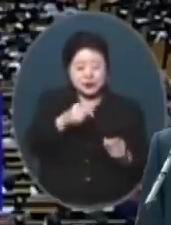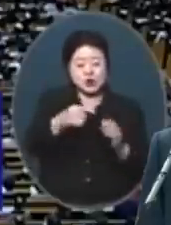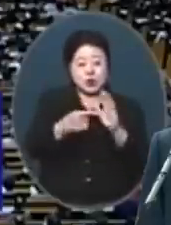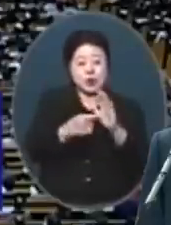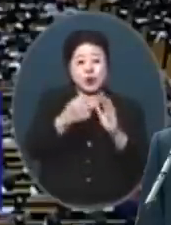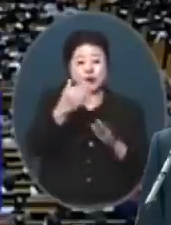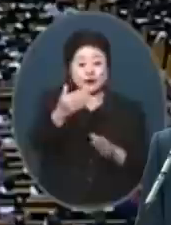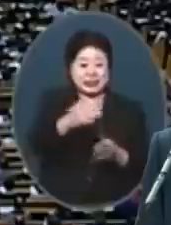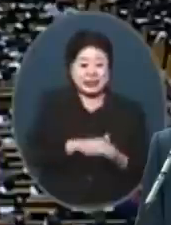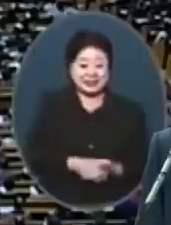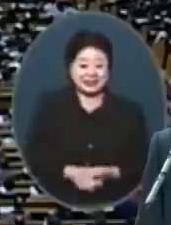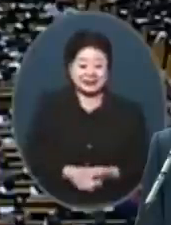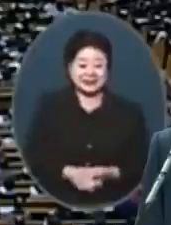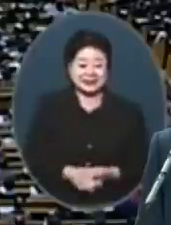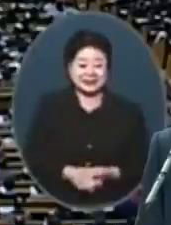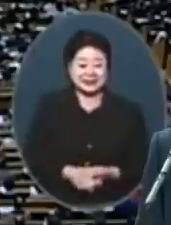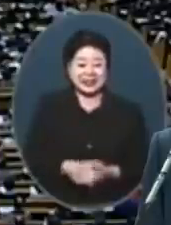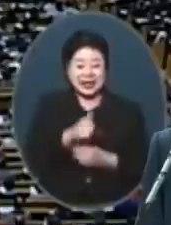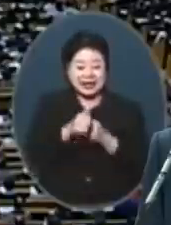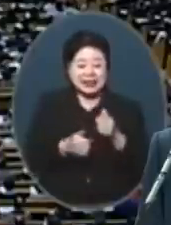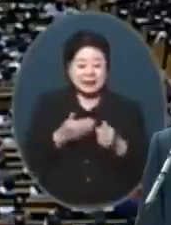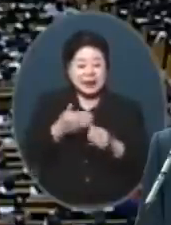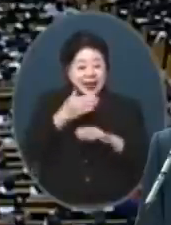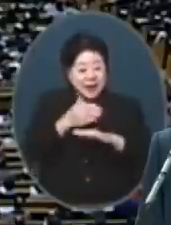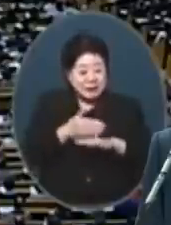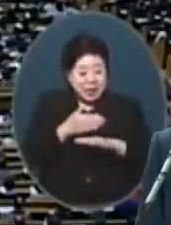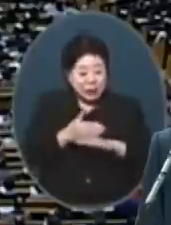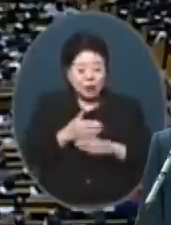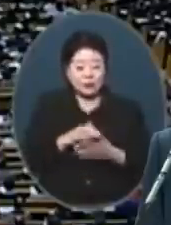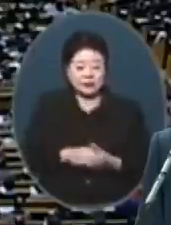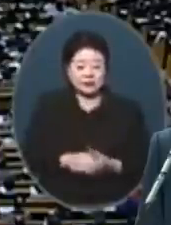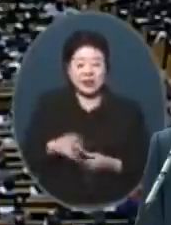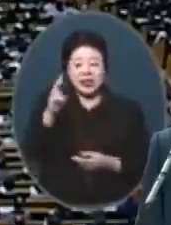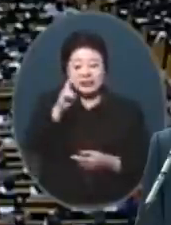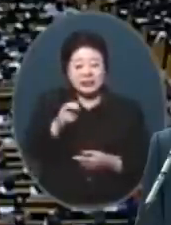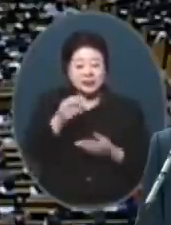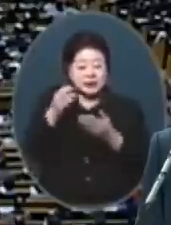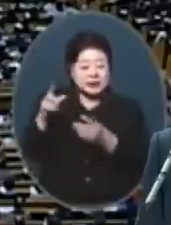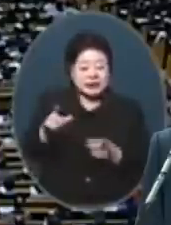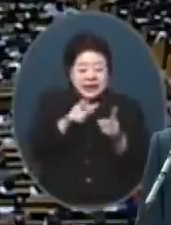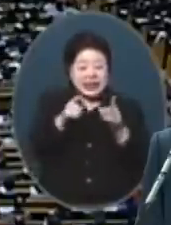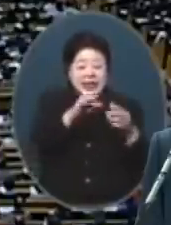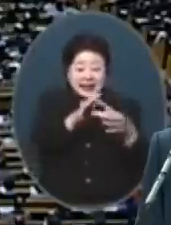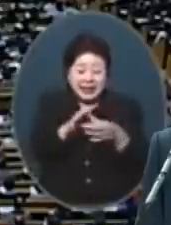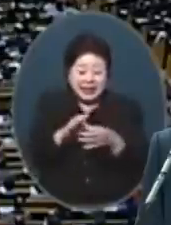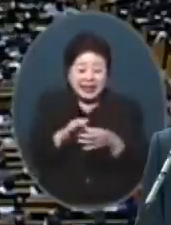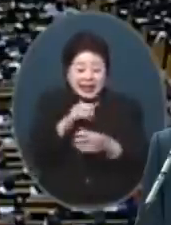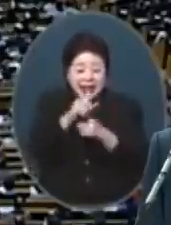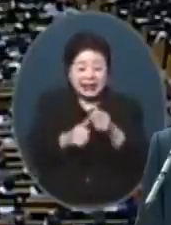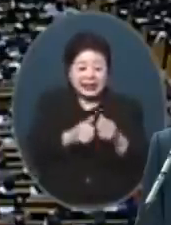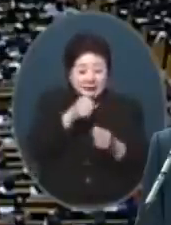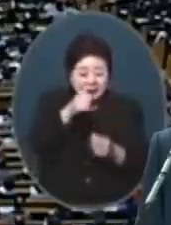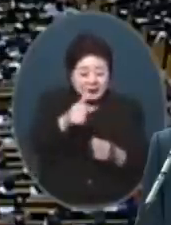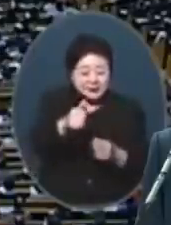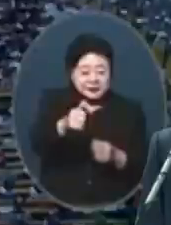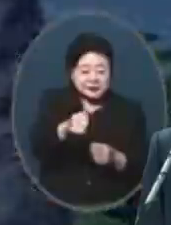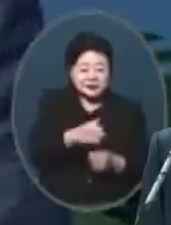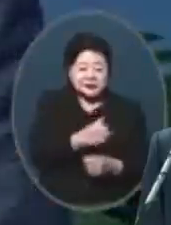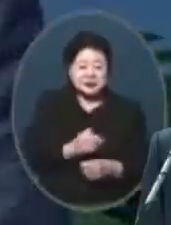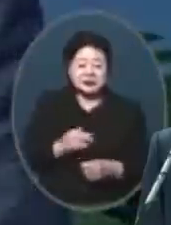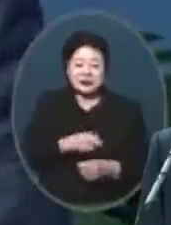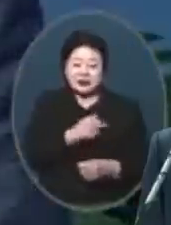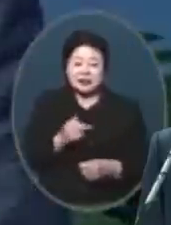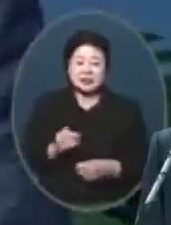보이리라. 우리가 하나님께 감사하고 찬미하는 생활을 하면 하나님이 굉장히